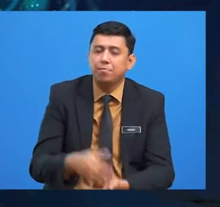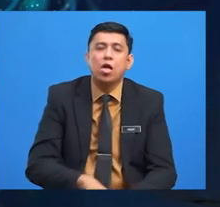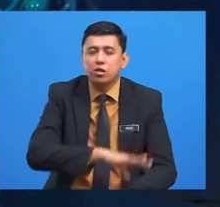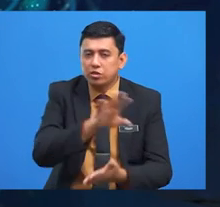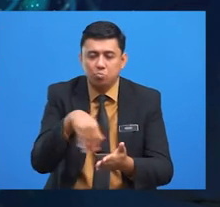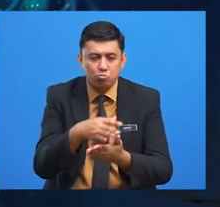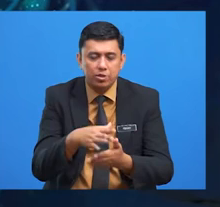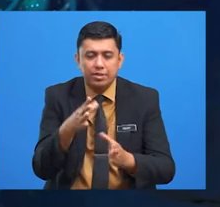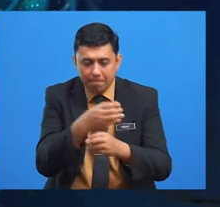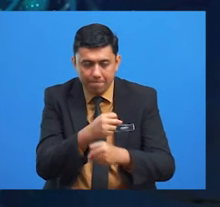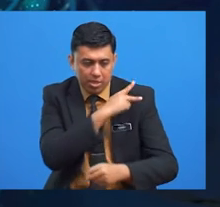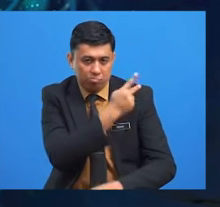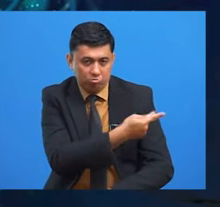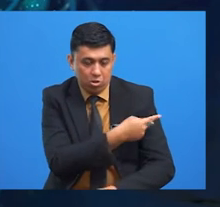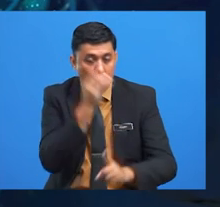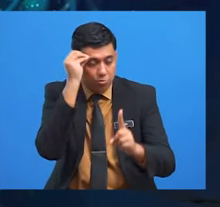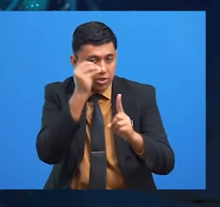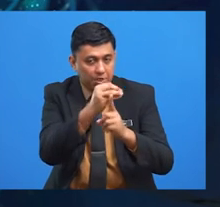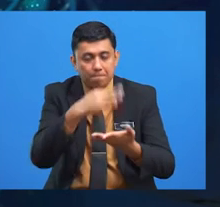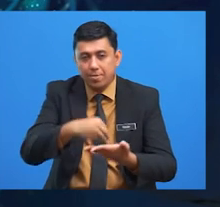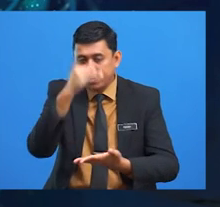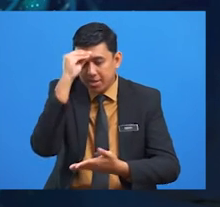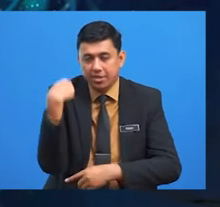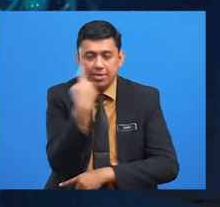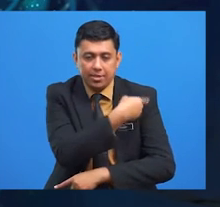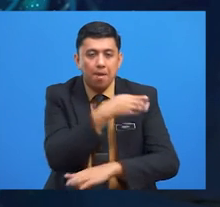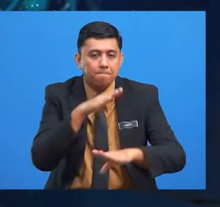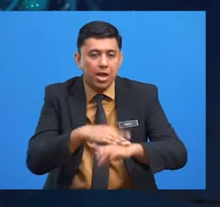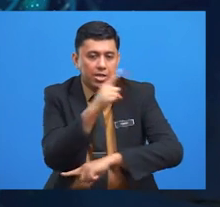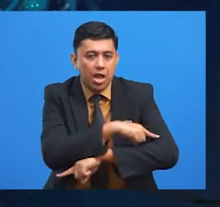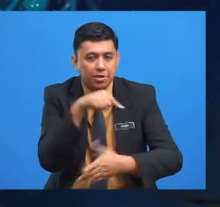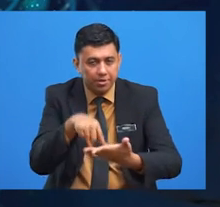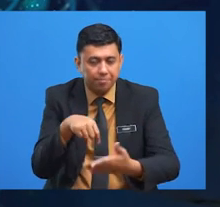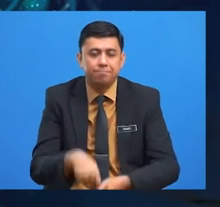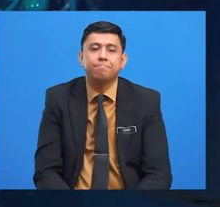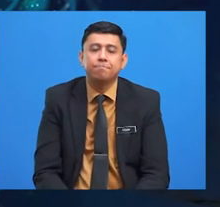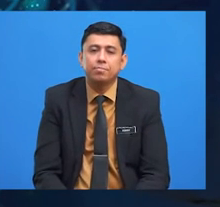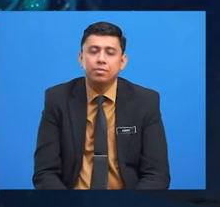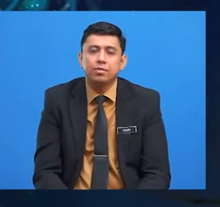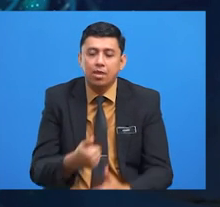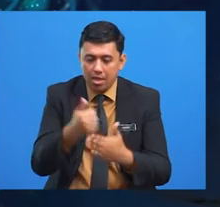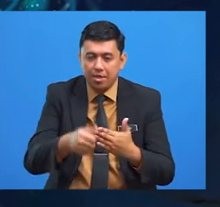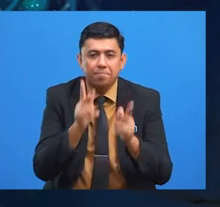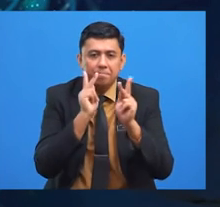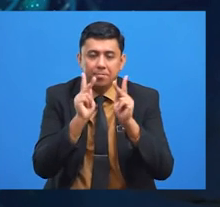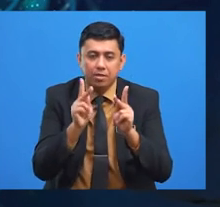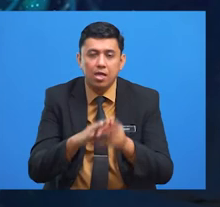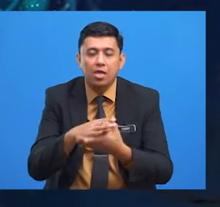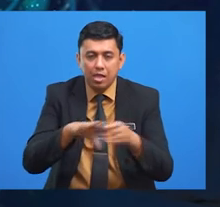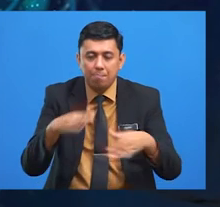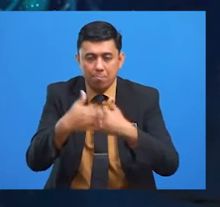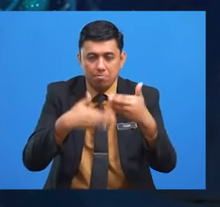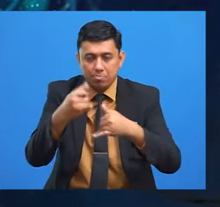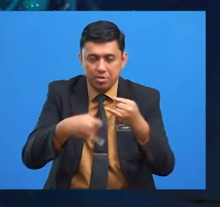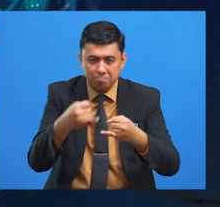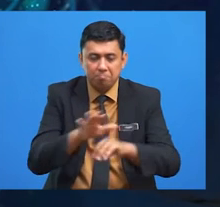menguasai objektif pembelajaran kita pada hari ini. Akhir kata, selamat maju jaya, jangan putus